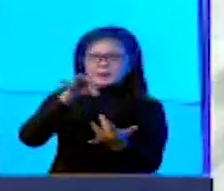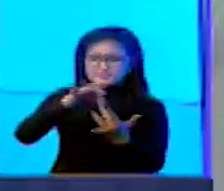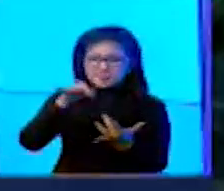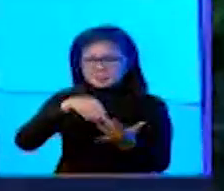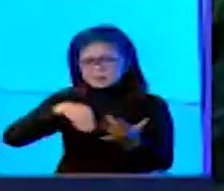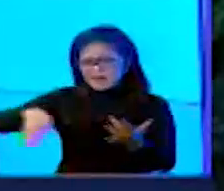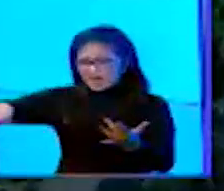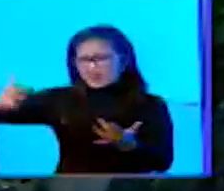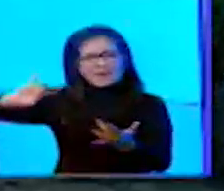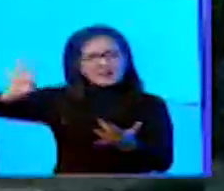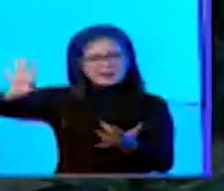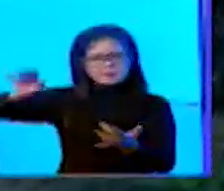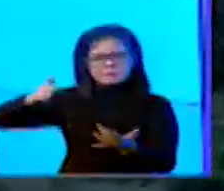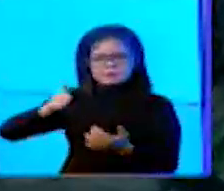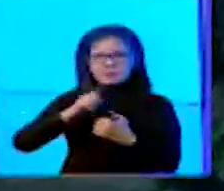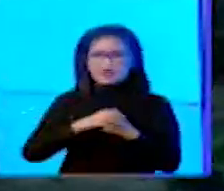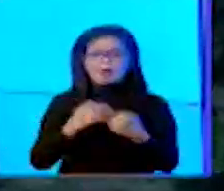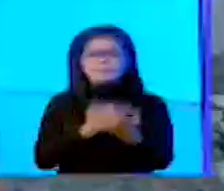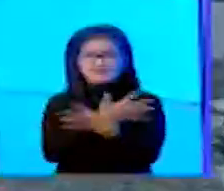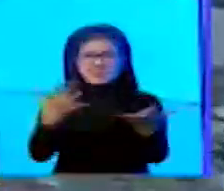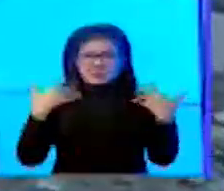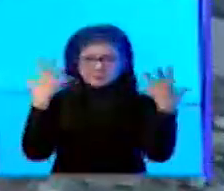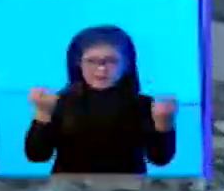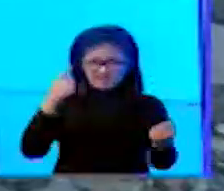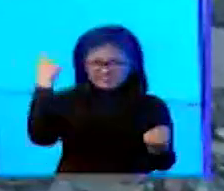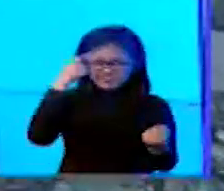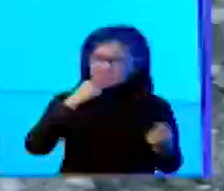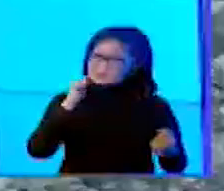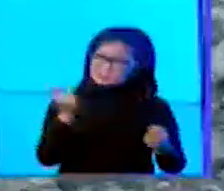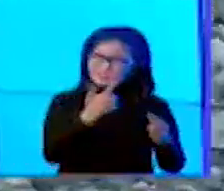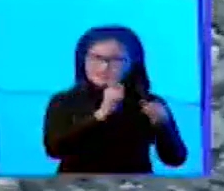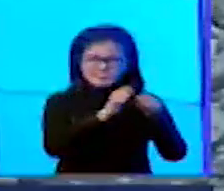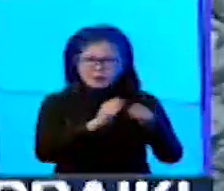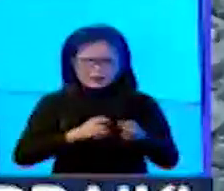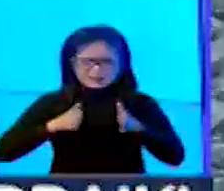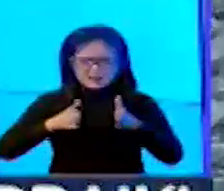kampung. Warga berharap pemerintah segera memperbaiki jalur agar